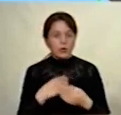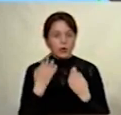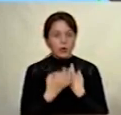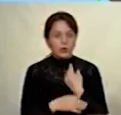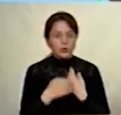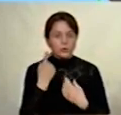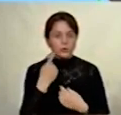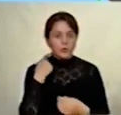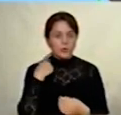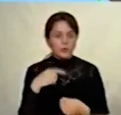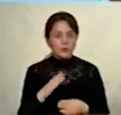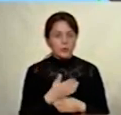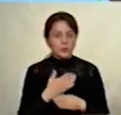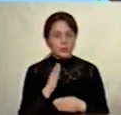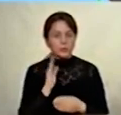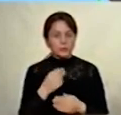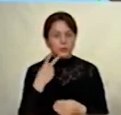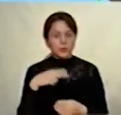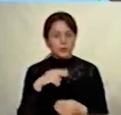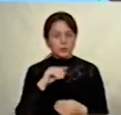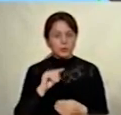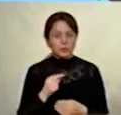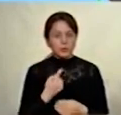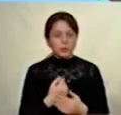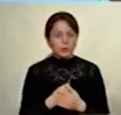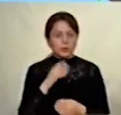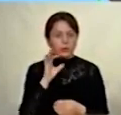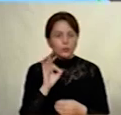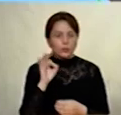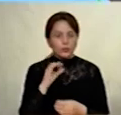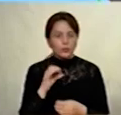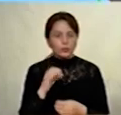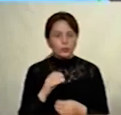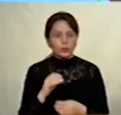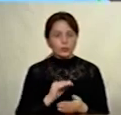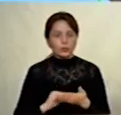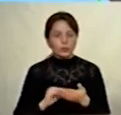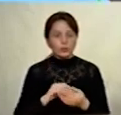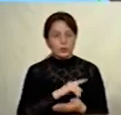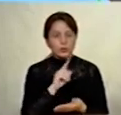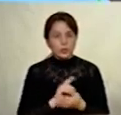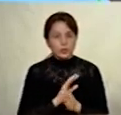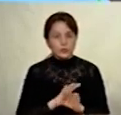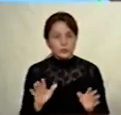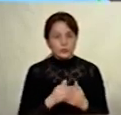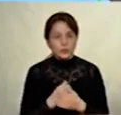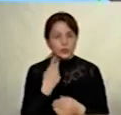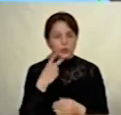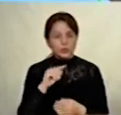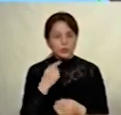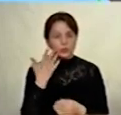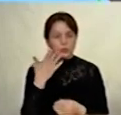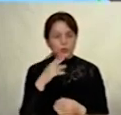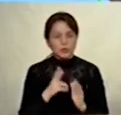ajratamiz. 20,0 ni esa yozmasak ham bo'ladi. Demak 2 bütün 15 ni 8 ga